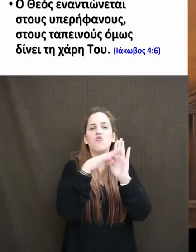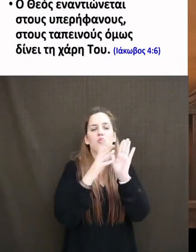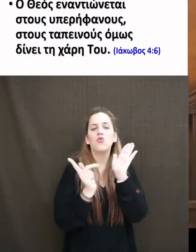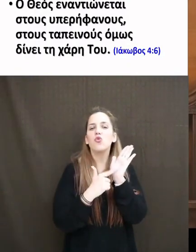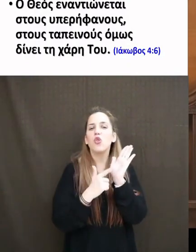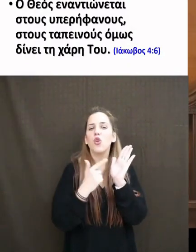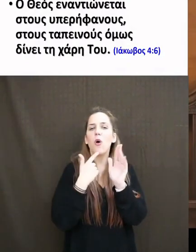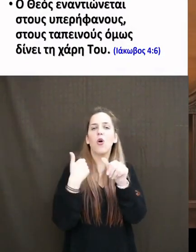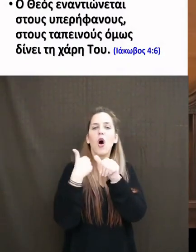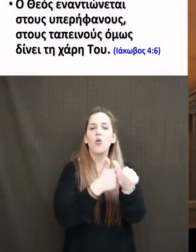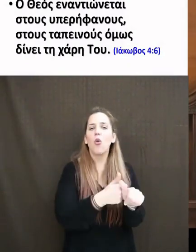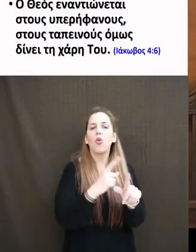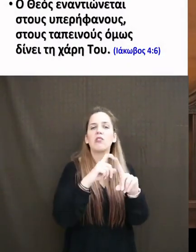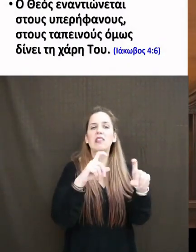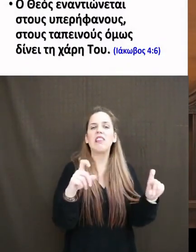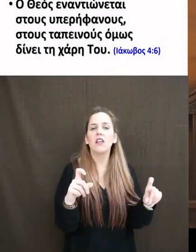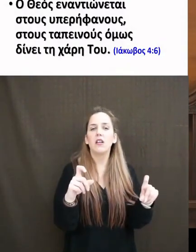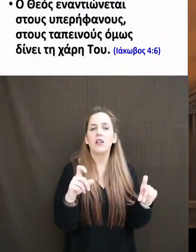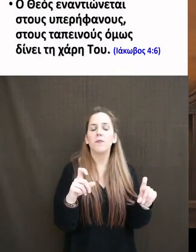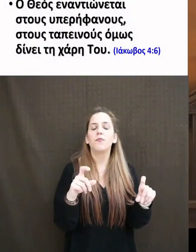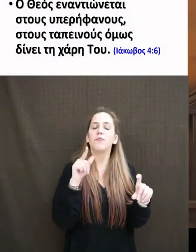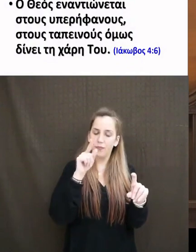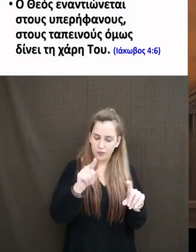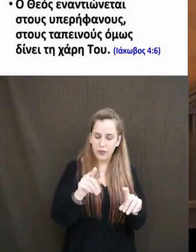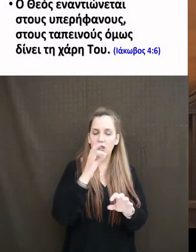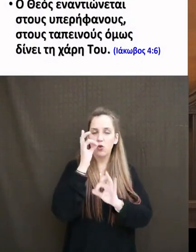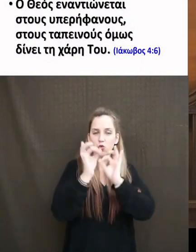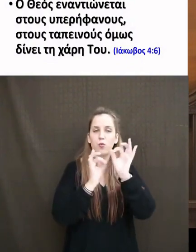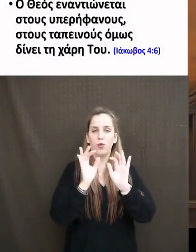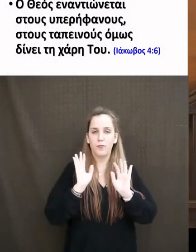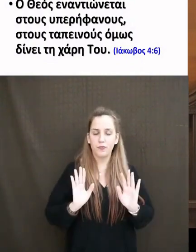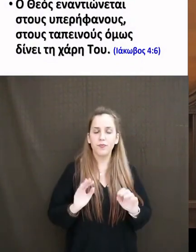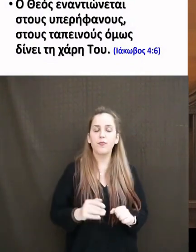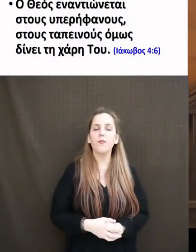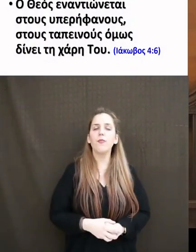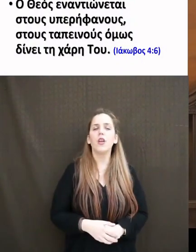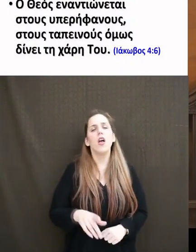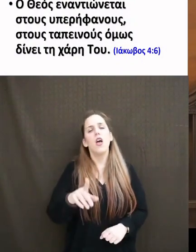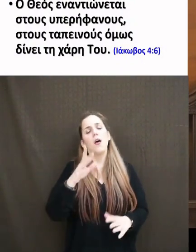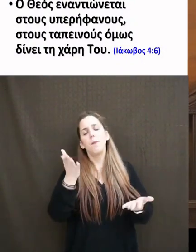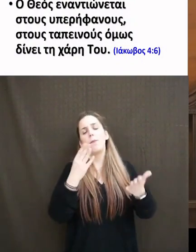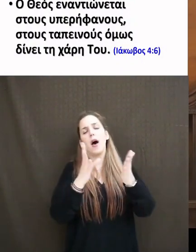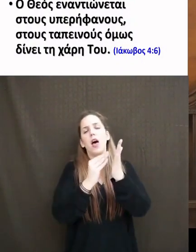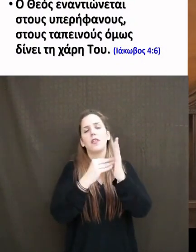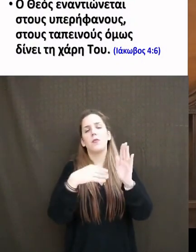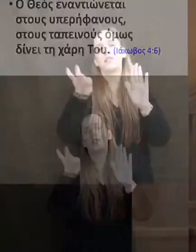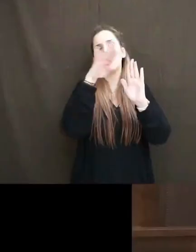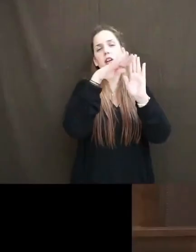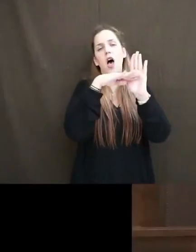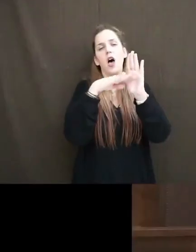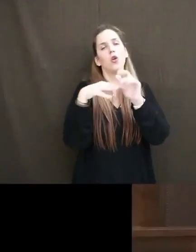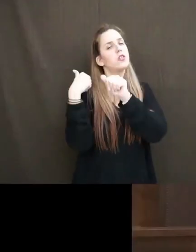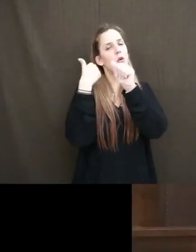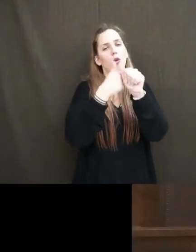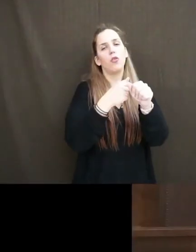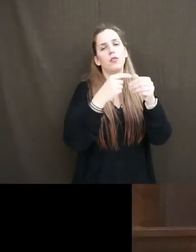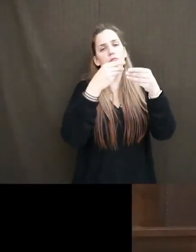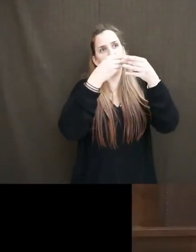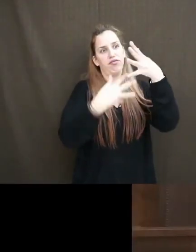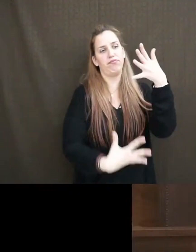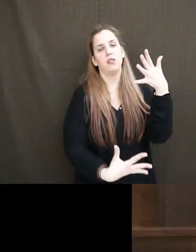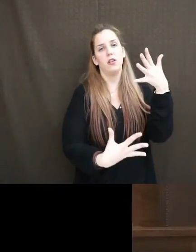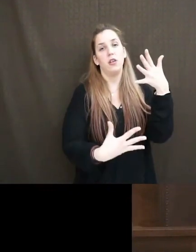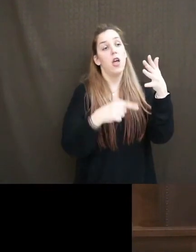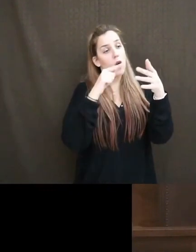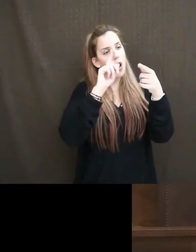Να πιστεύεις ότι κάνοντας πράγματα που μπορεί να είναι μια λίστα ατελείωτη για τον καθένα, να πιστεύεις ότι επειδή